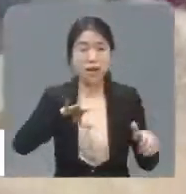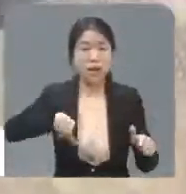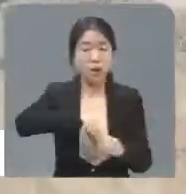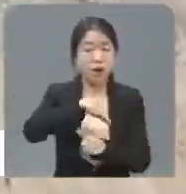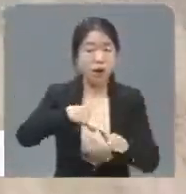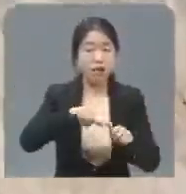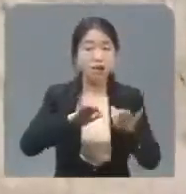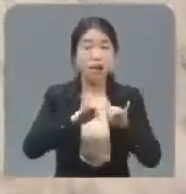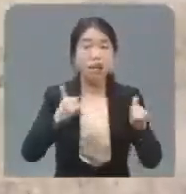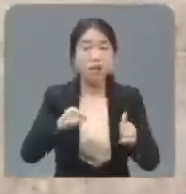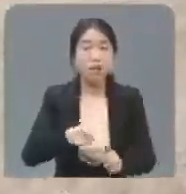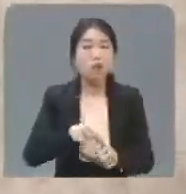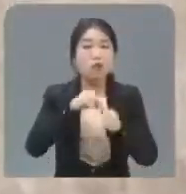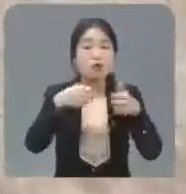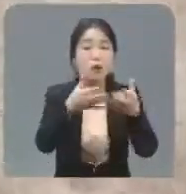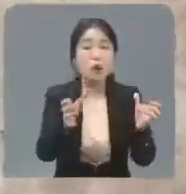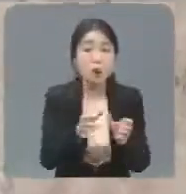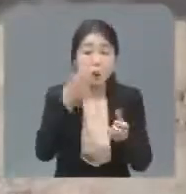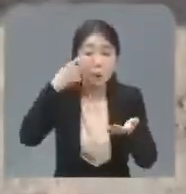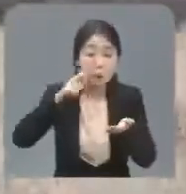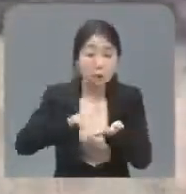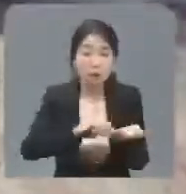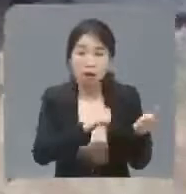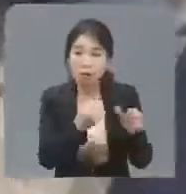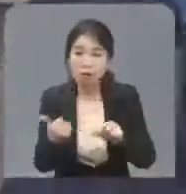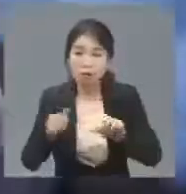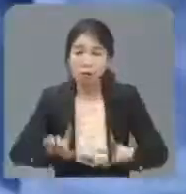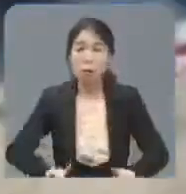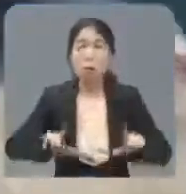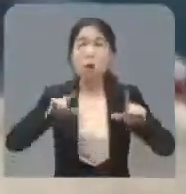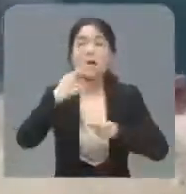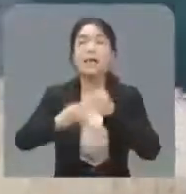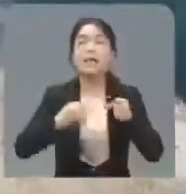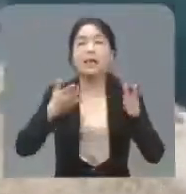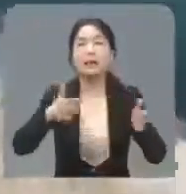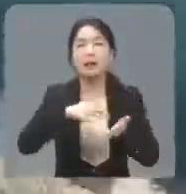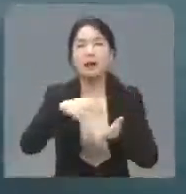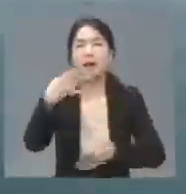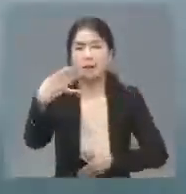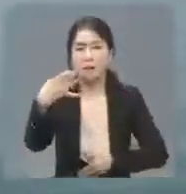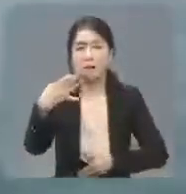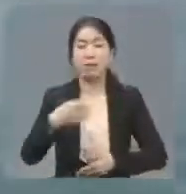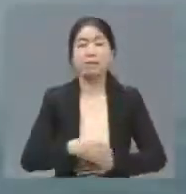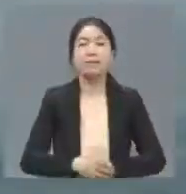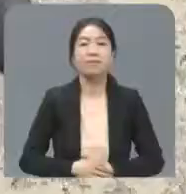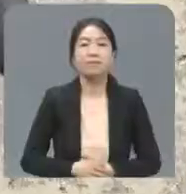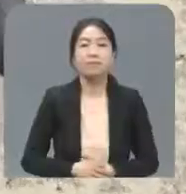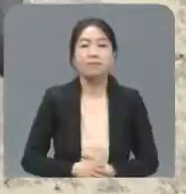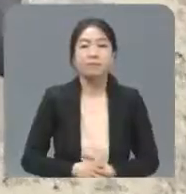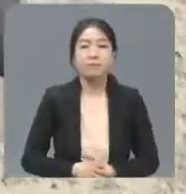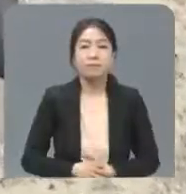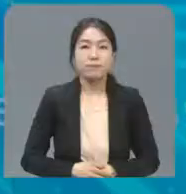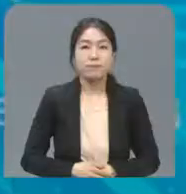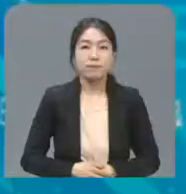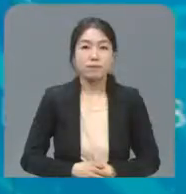해양환경인명구조단이 발견한 사체는 올해만 14구에 이르고 있습니다.